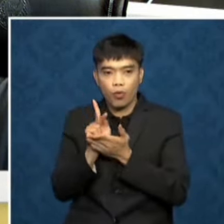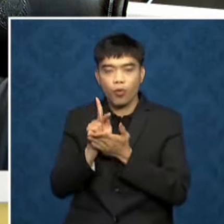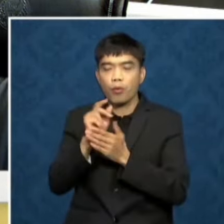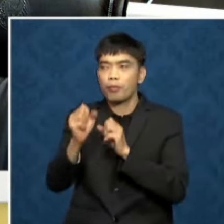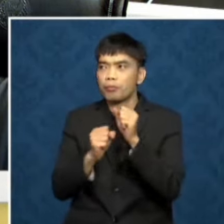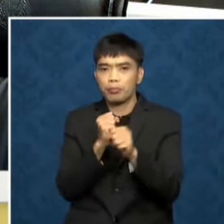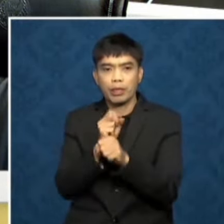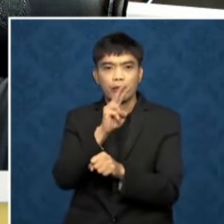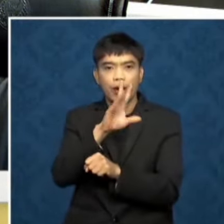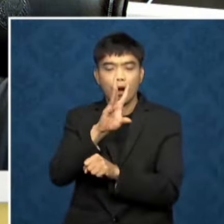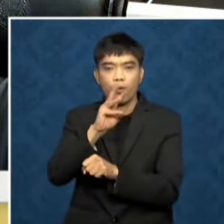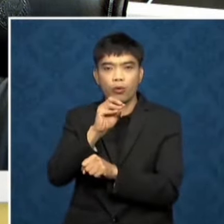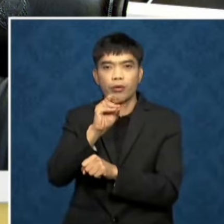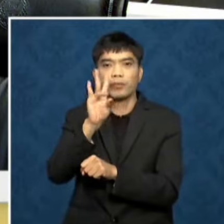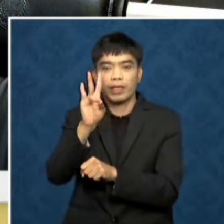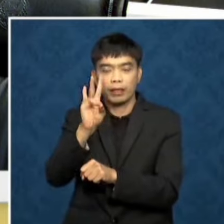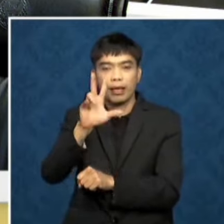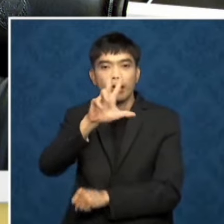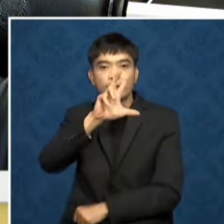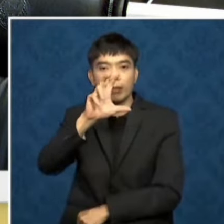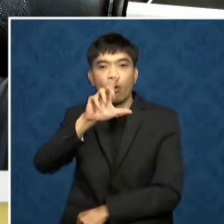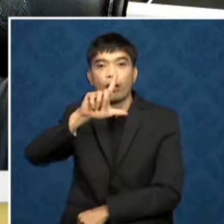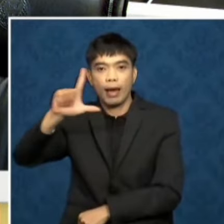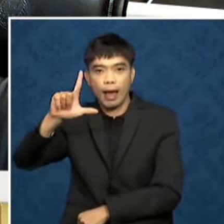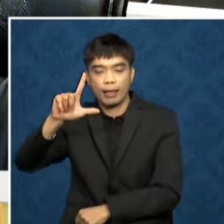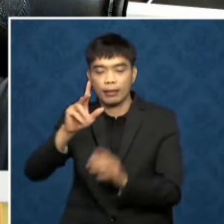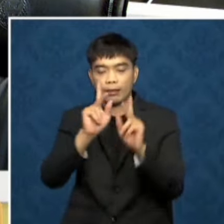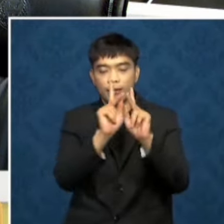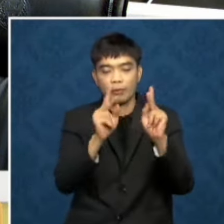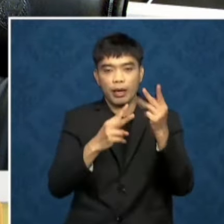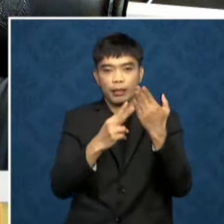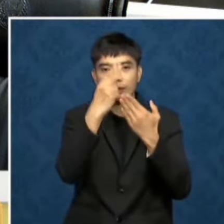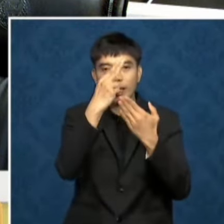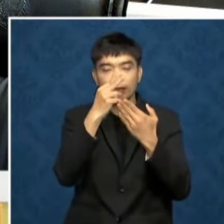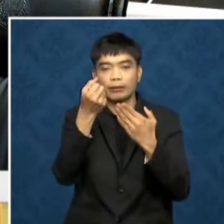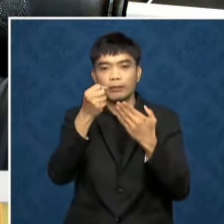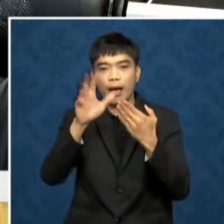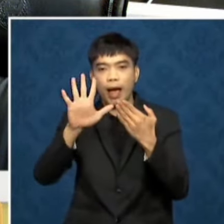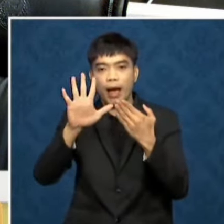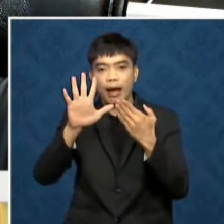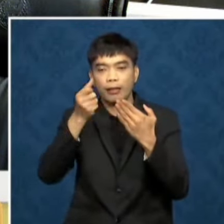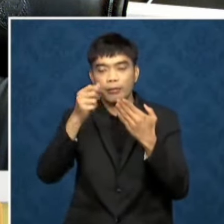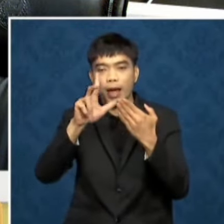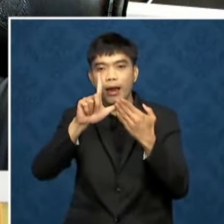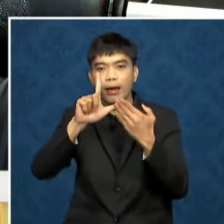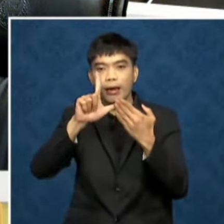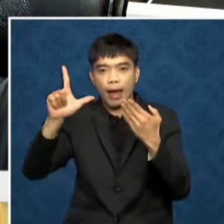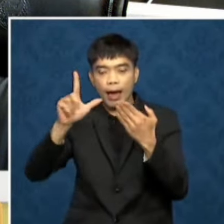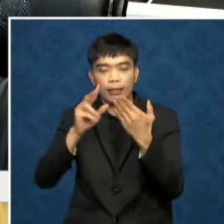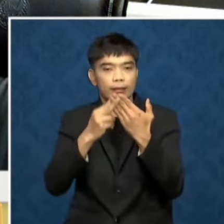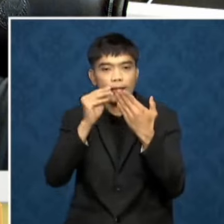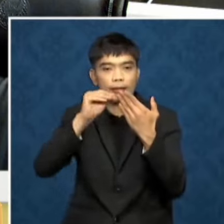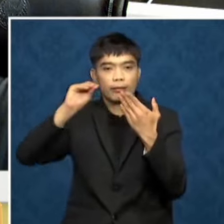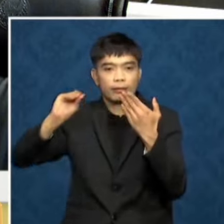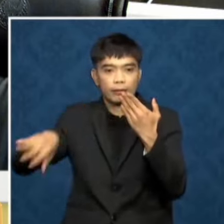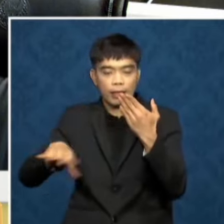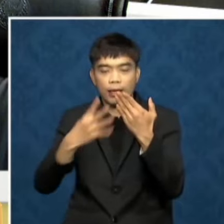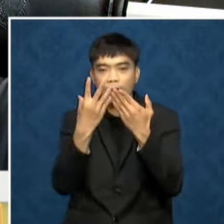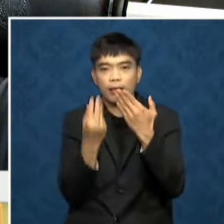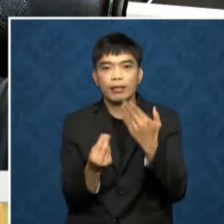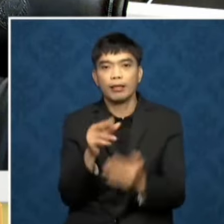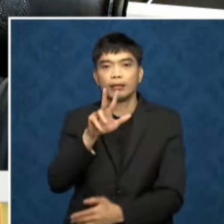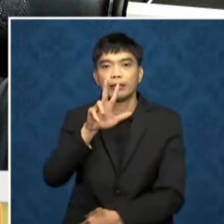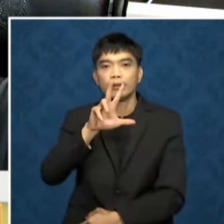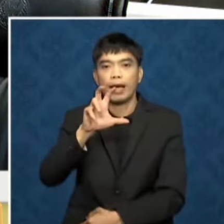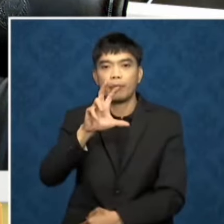67จัดสรรให้300ล้านซึ่งกรรมาธิการตัดไปเพียง15ล้านบาทผมตีกลมๆว่าก็ยังอยู่ในราวๆประมาณ300ล้านบ